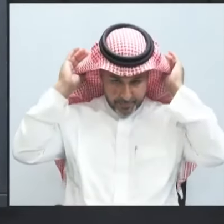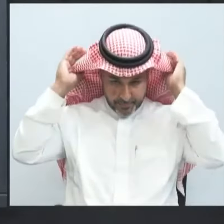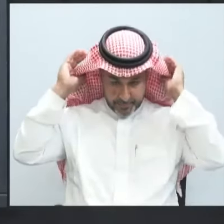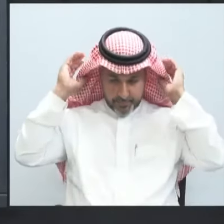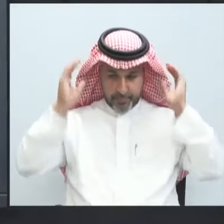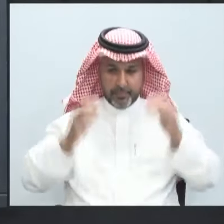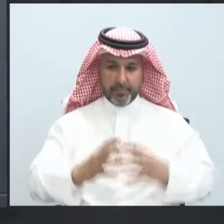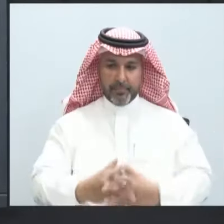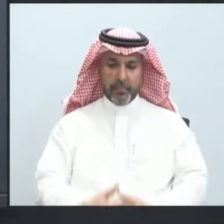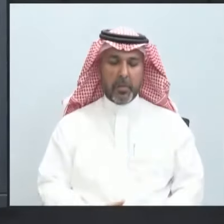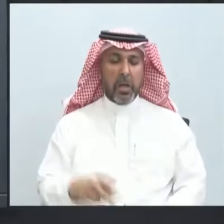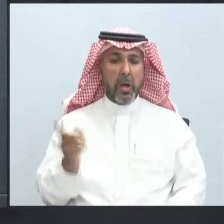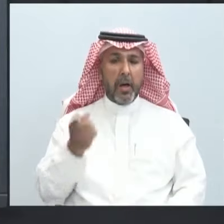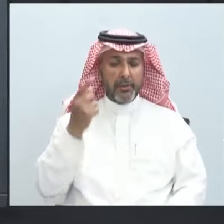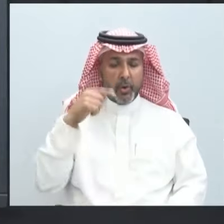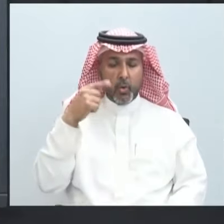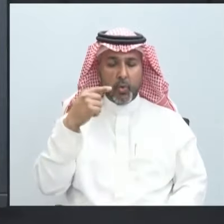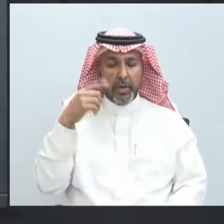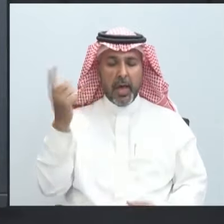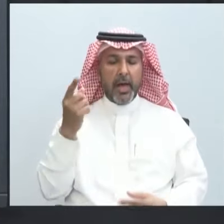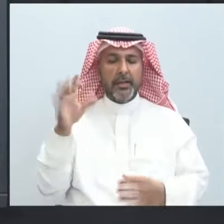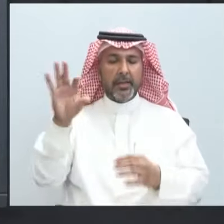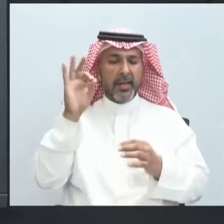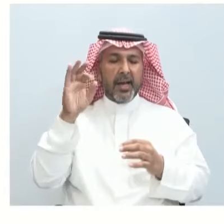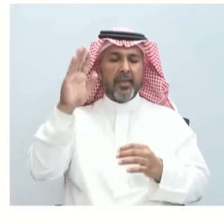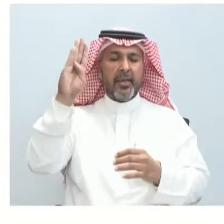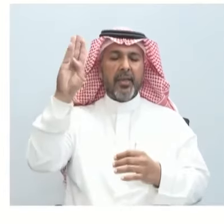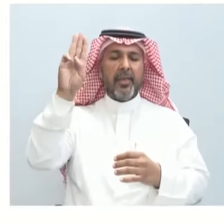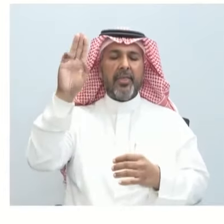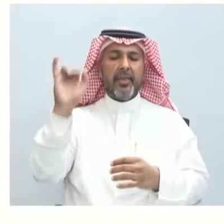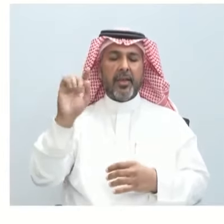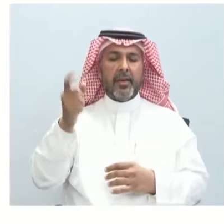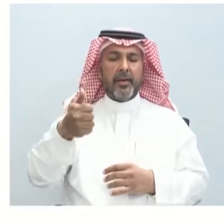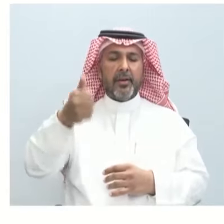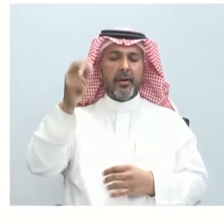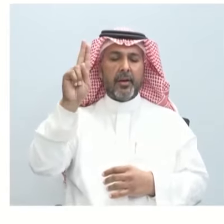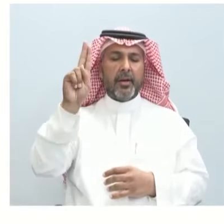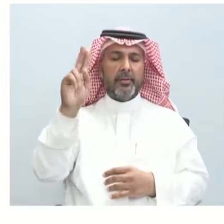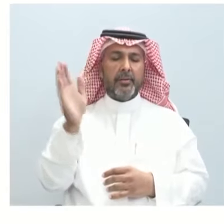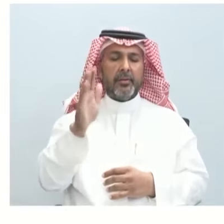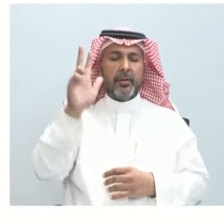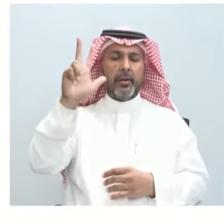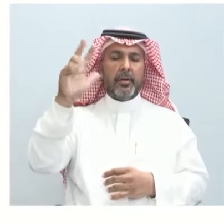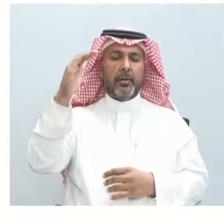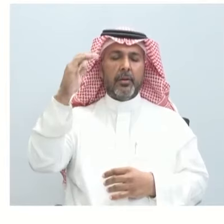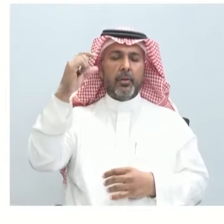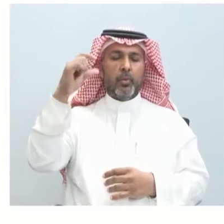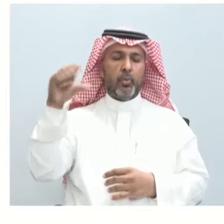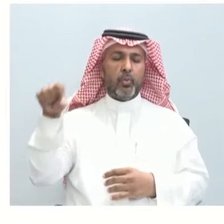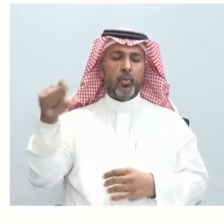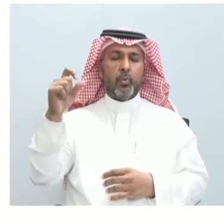مسائل من واقع الحياه باستخدام كثيرات الحدود مثال اخر من فقد تحقق من